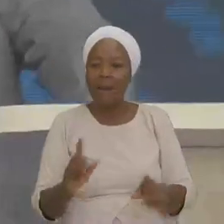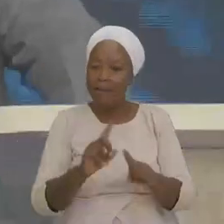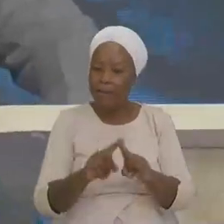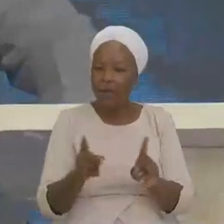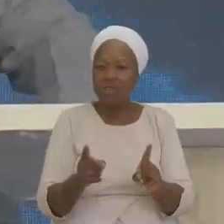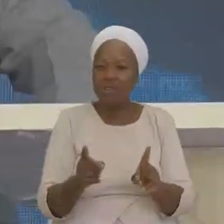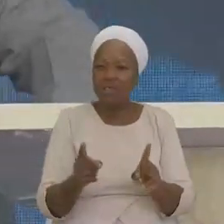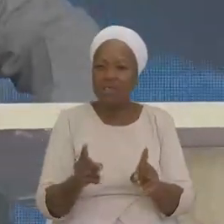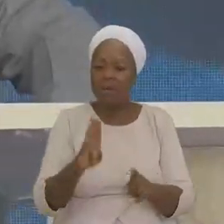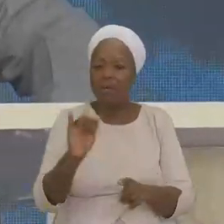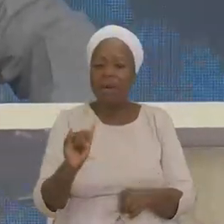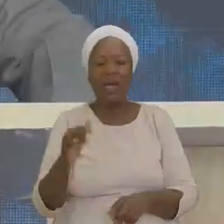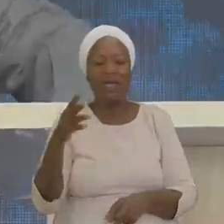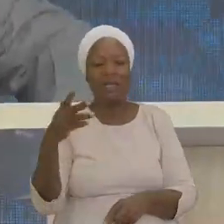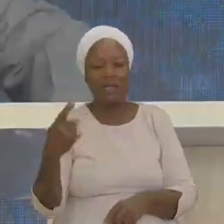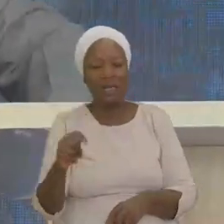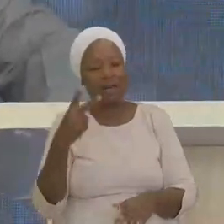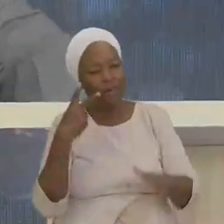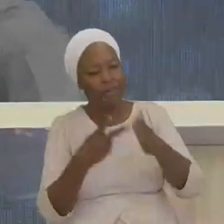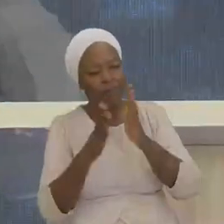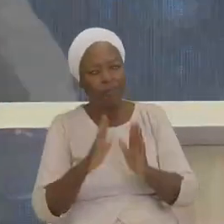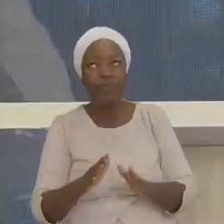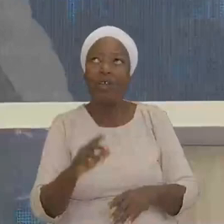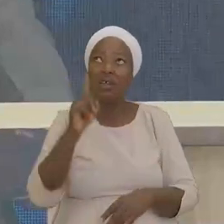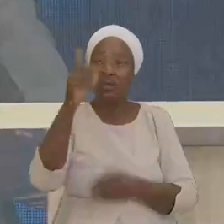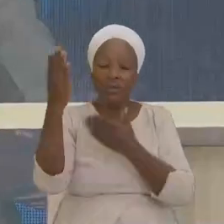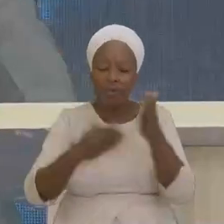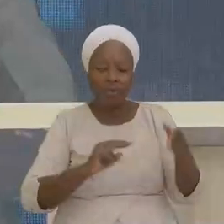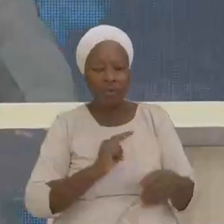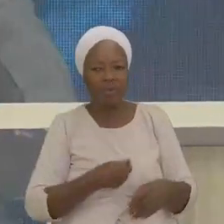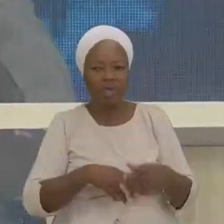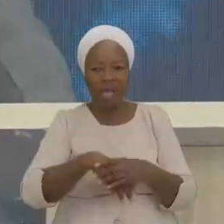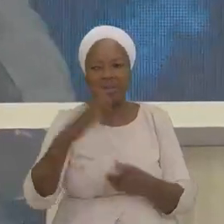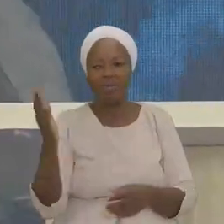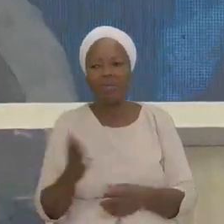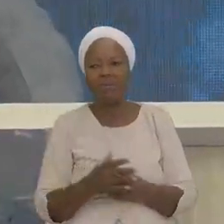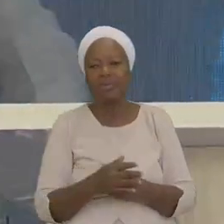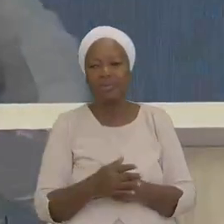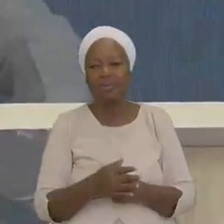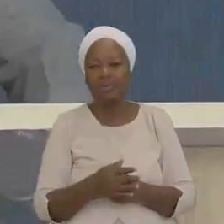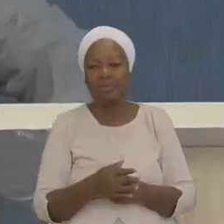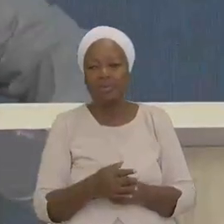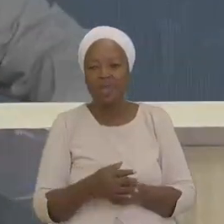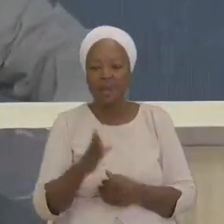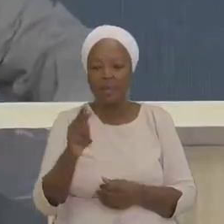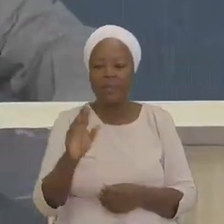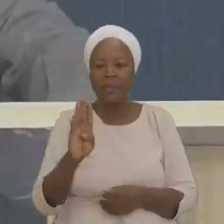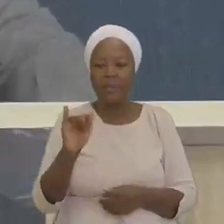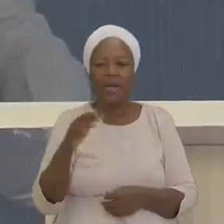terre, sur le chemin menant à la terre promise. Mais par le prophète, il nous a fait sortir.